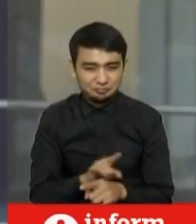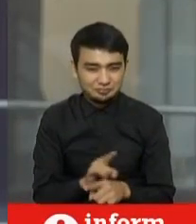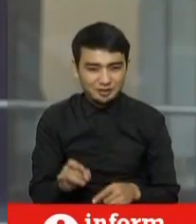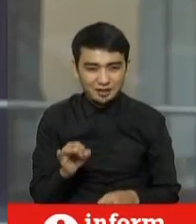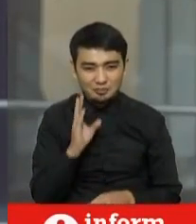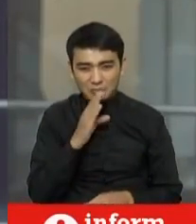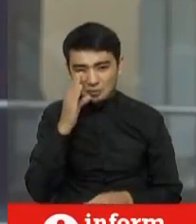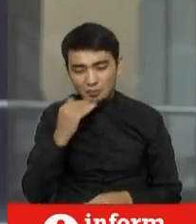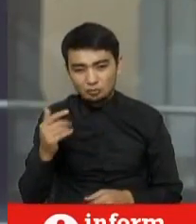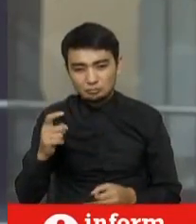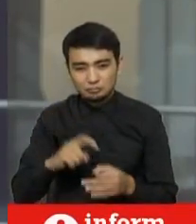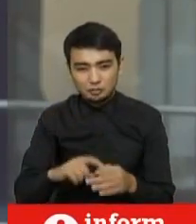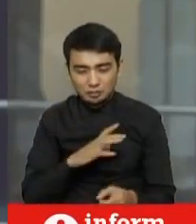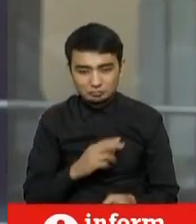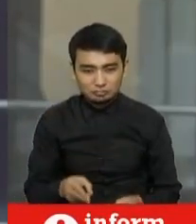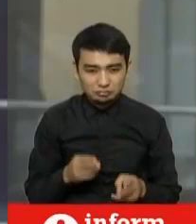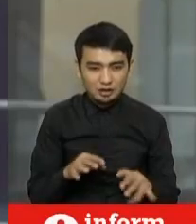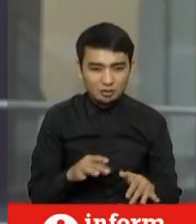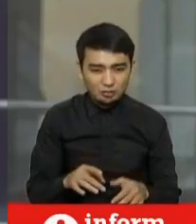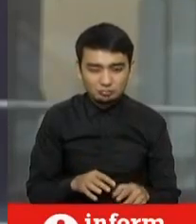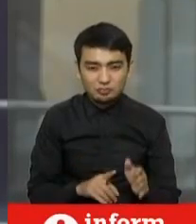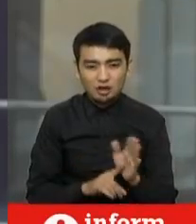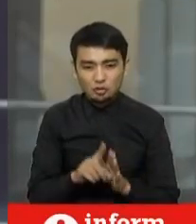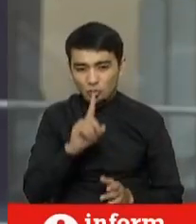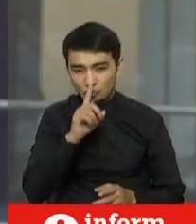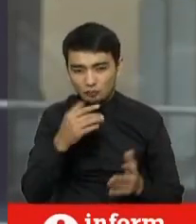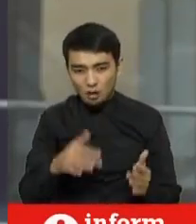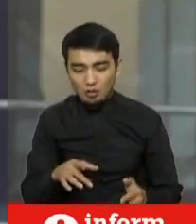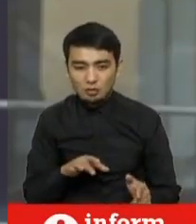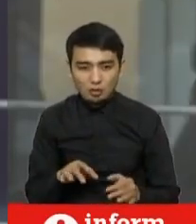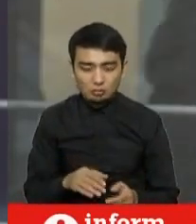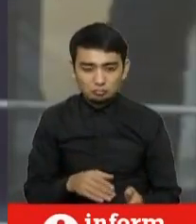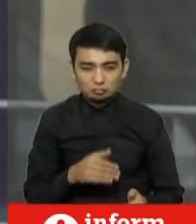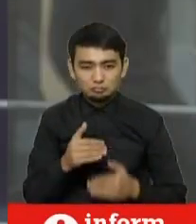ата-анасының атына жаздырған. Қылмыстық істің қозғалғанына бір жыл болды. Іс алға жылжымай келеді.